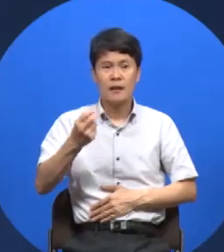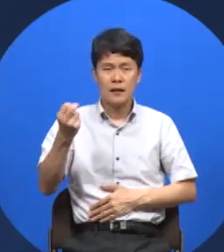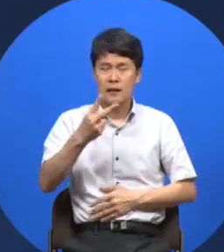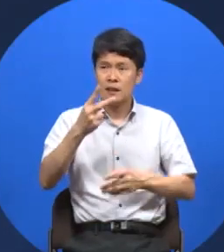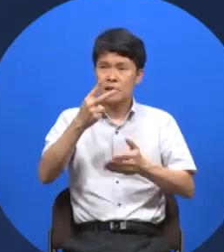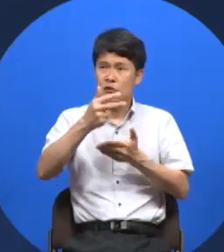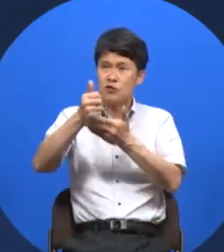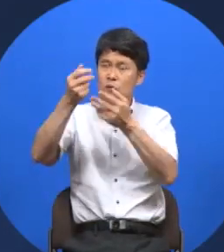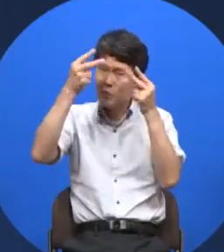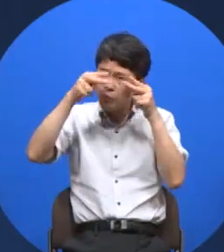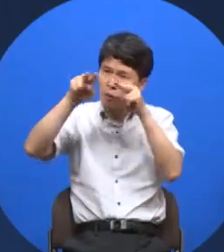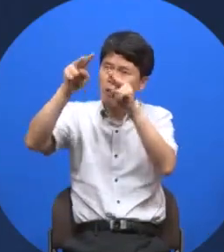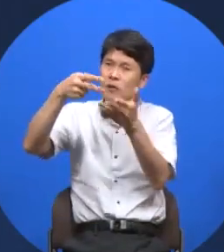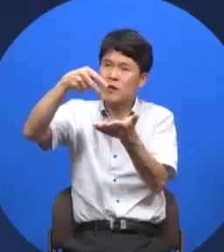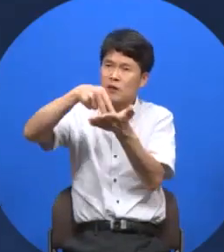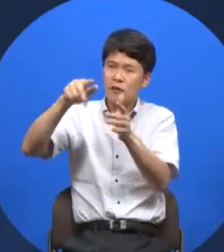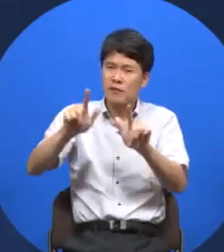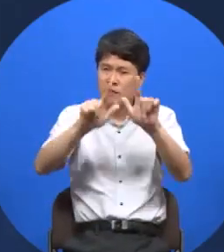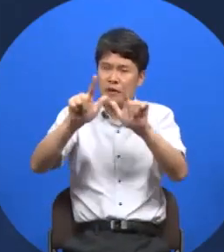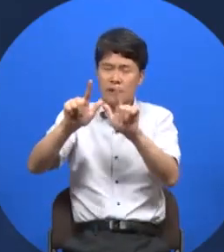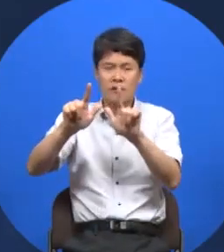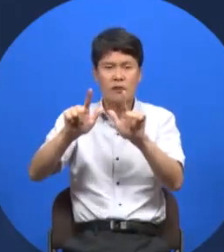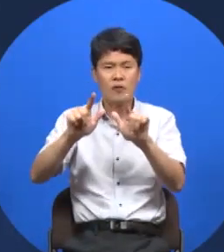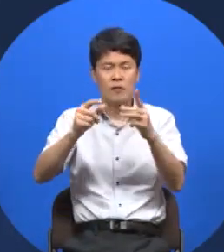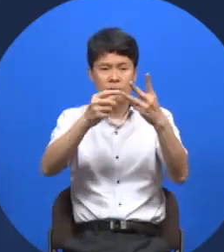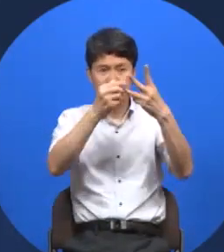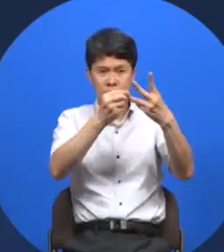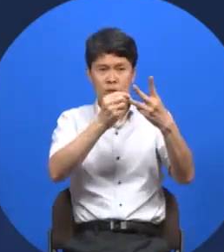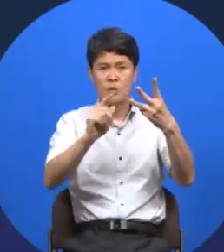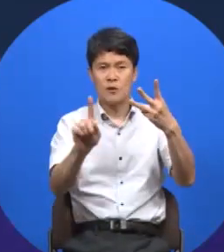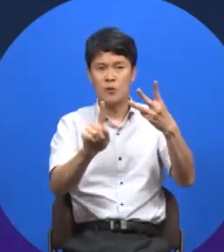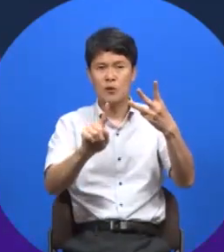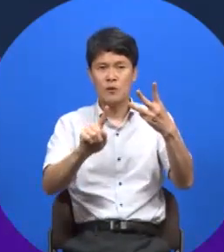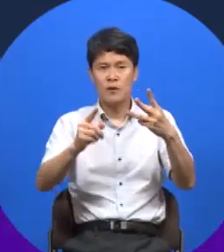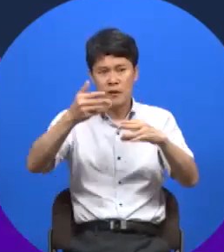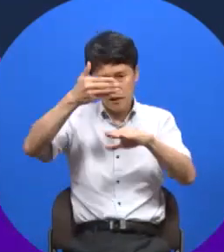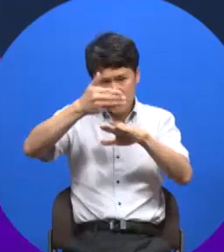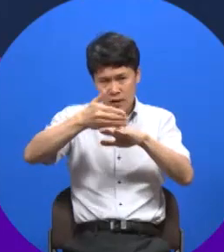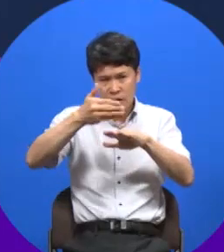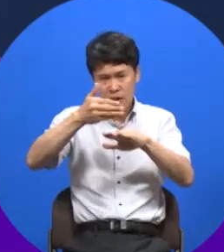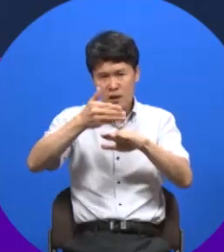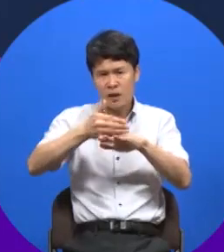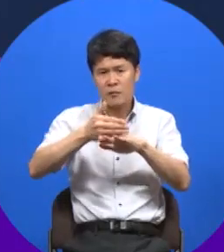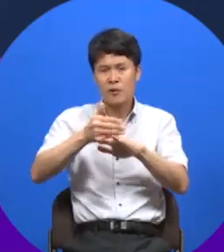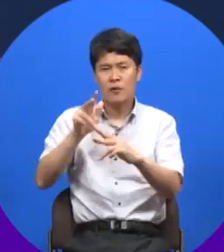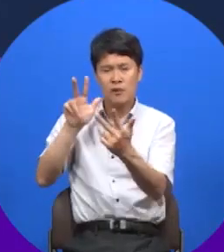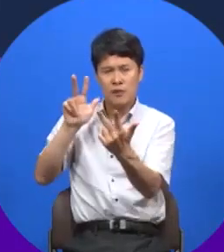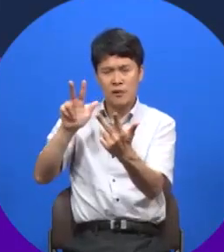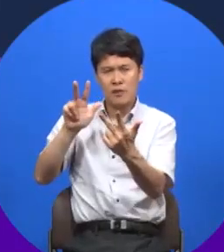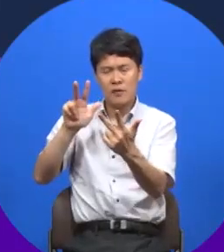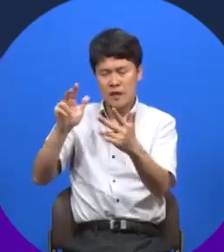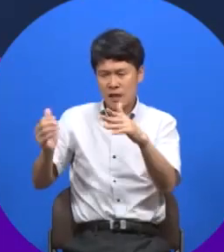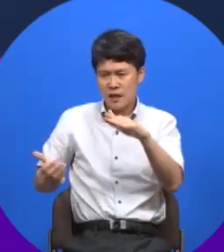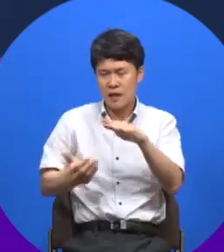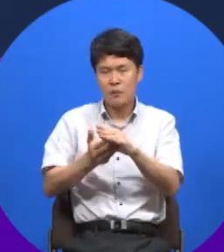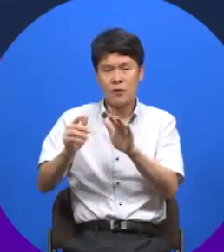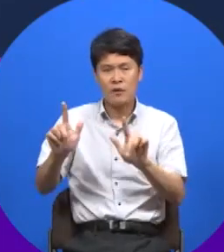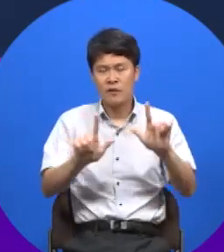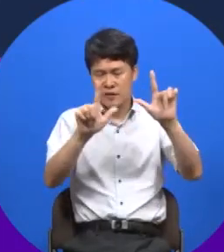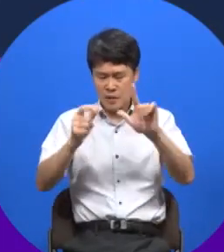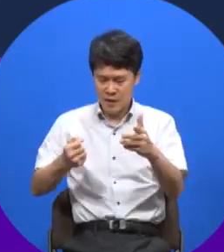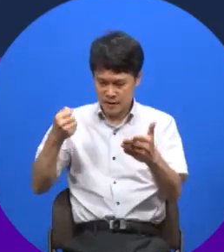다시 주님을 바라보고 일어나 살아가는 삶. 세 번째는 감사하며 소원을 이행하는